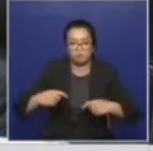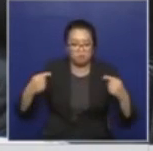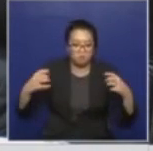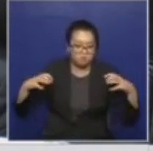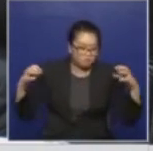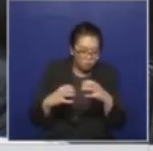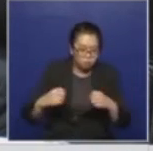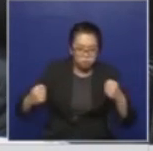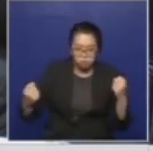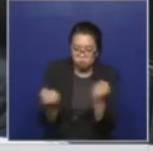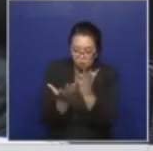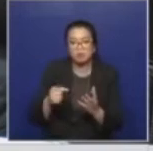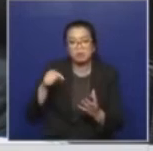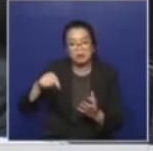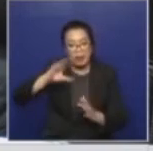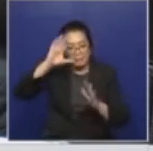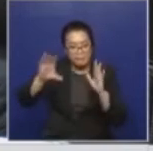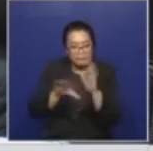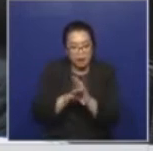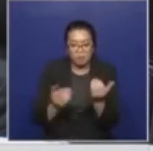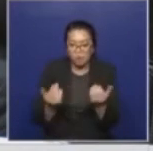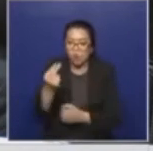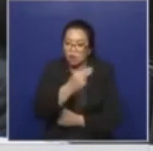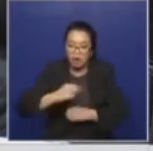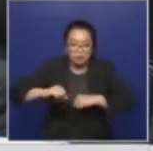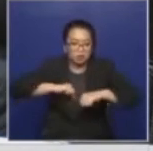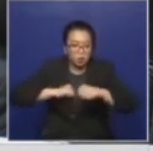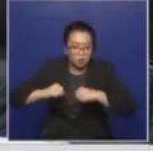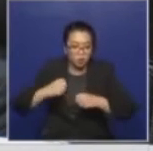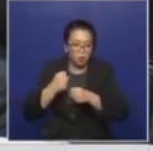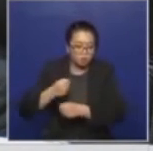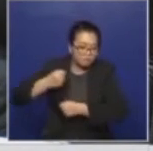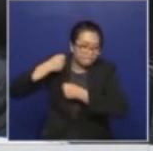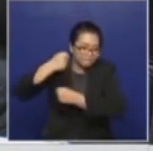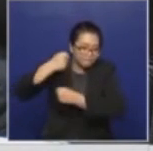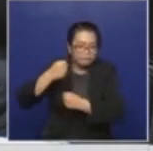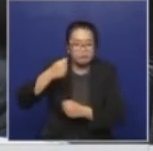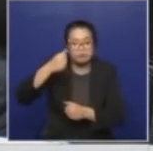มีภาพหนึ่งที่มีลูกหลานเยาวชนแม้กระทั่งผมเองเนี่ยจำติดต